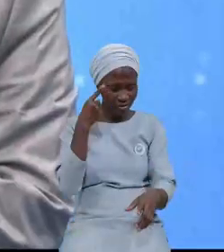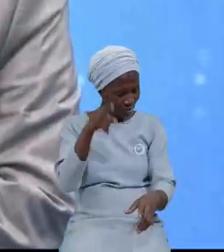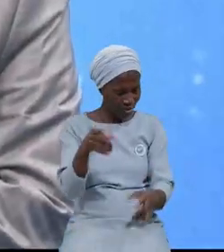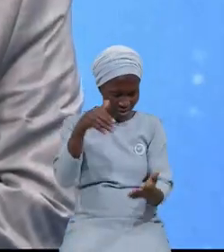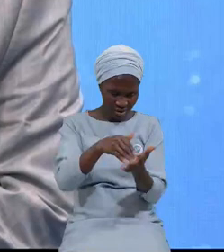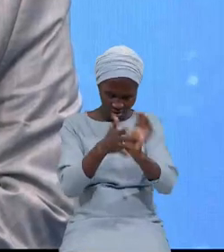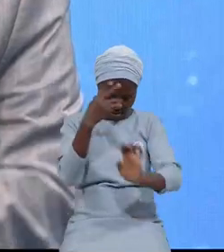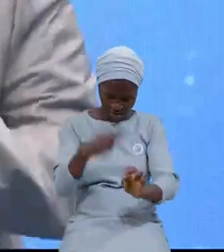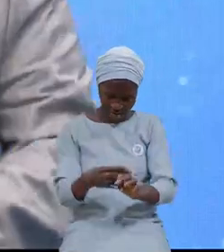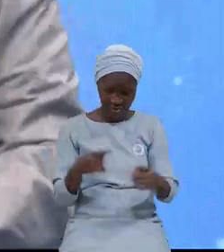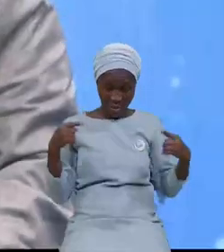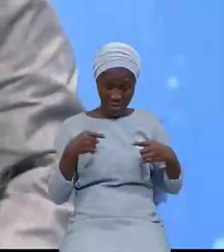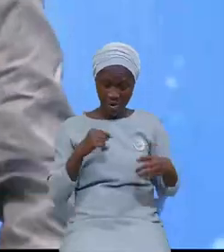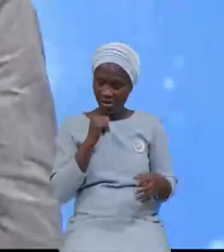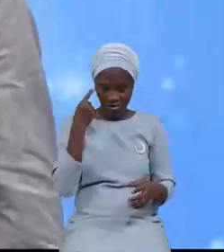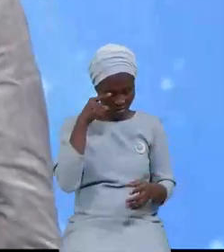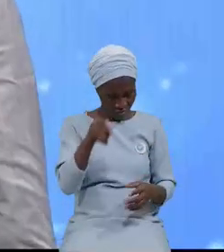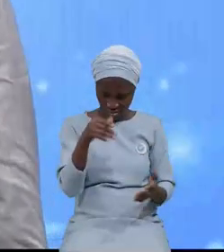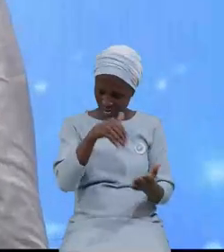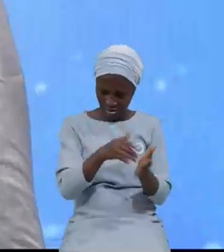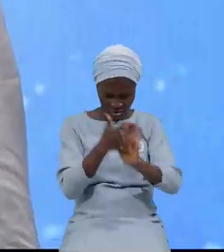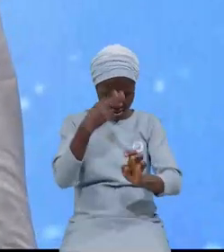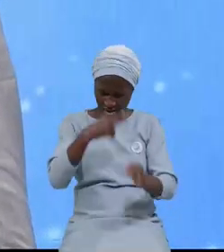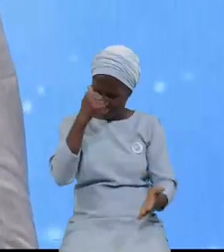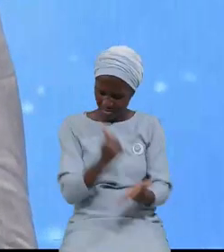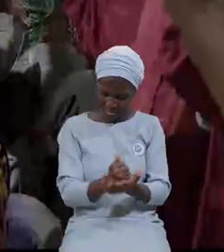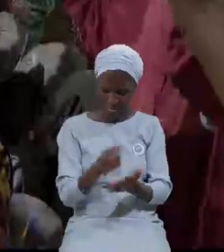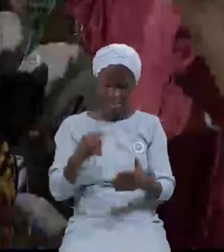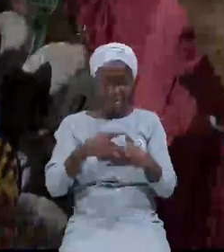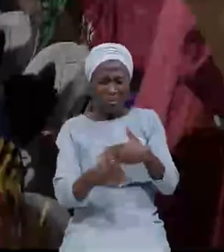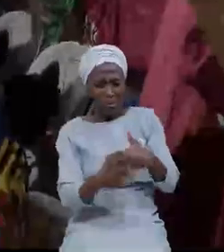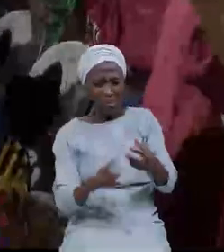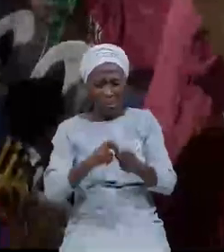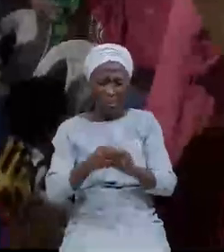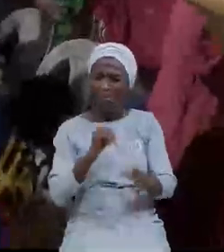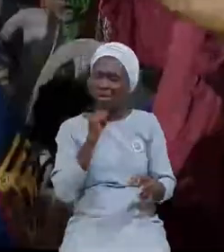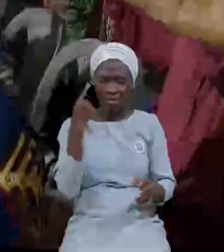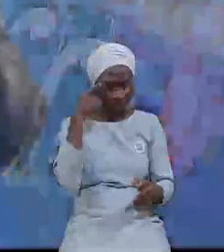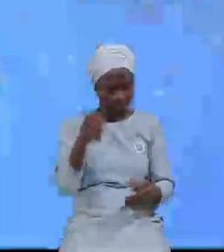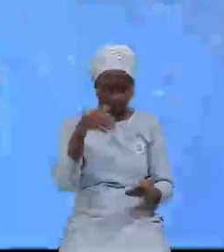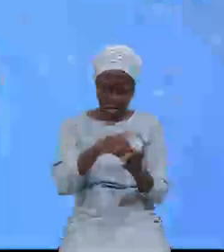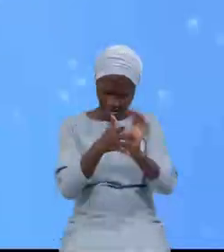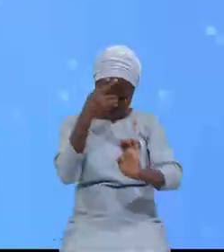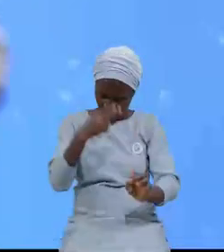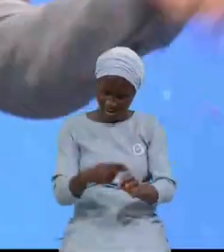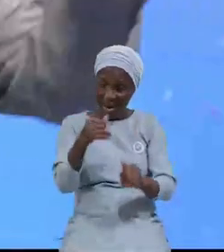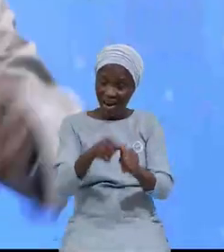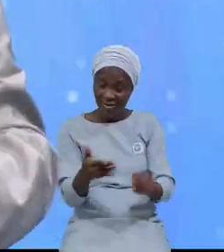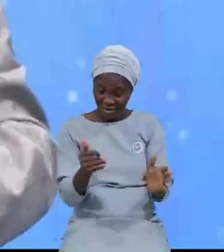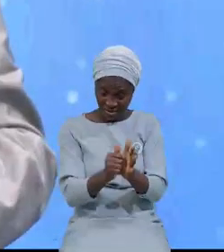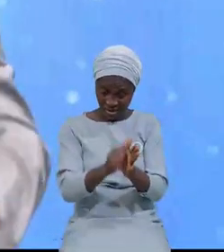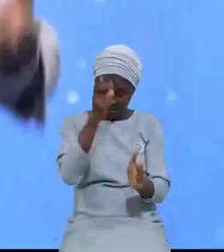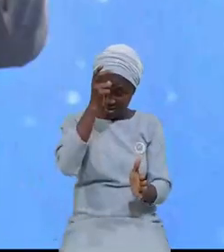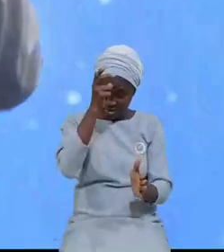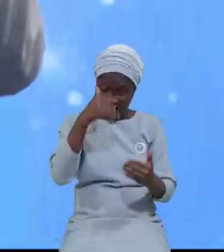et les douleurs ne sont plus pour toi et le sang qui coule n'est plus pour toi et tout ce que